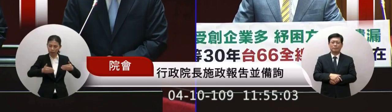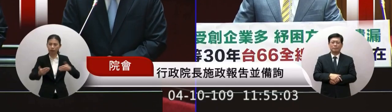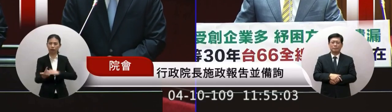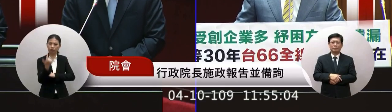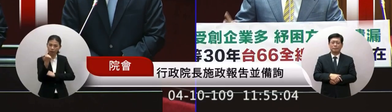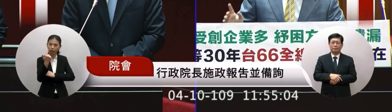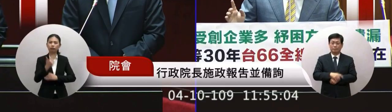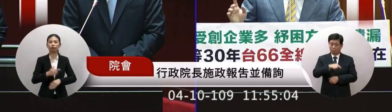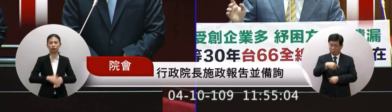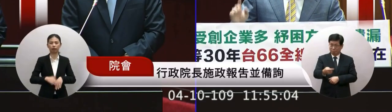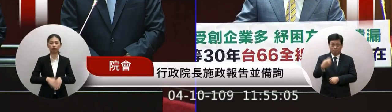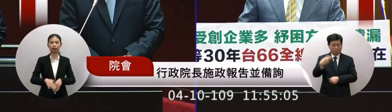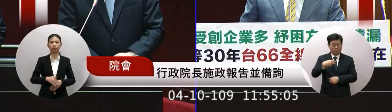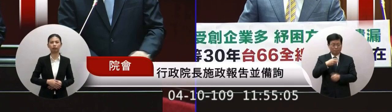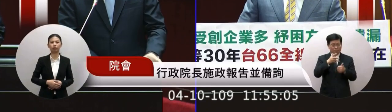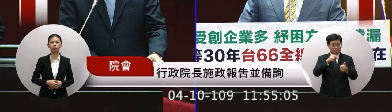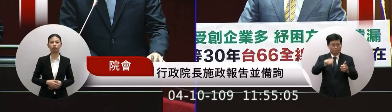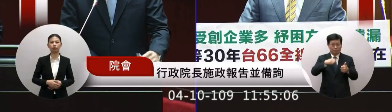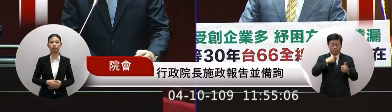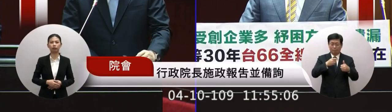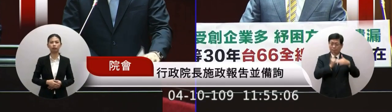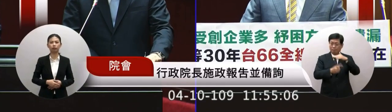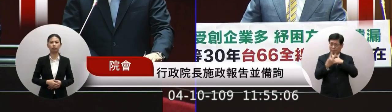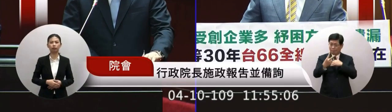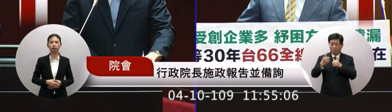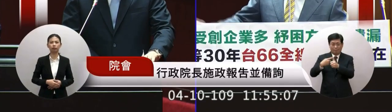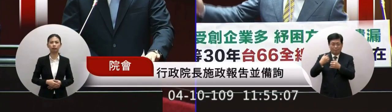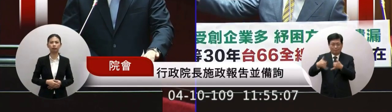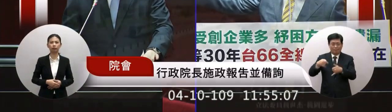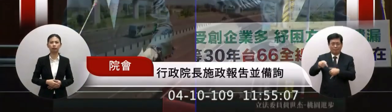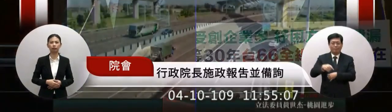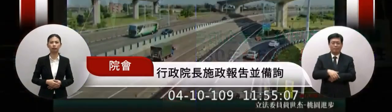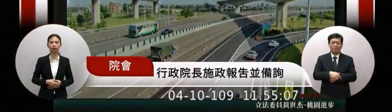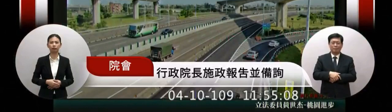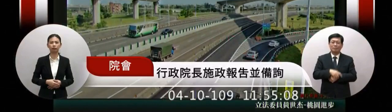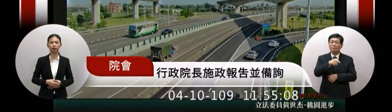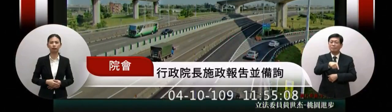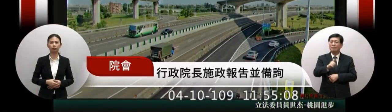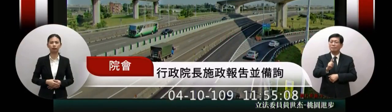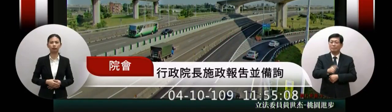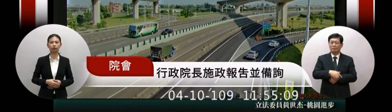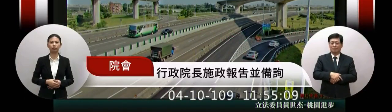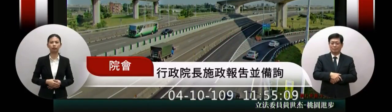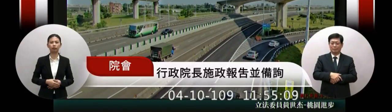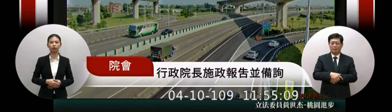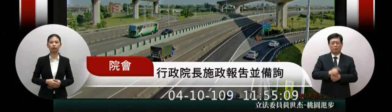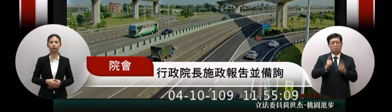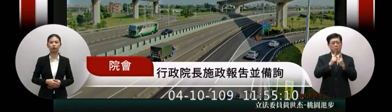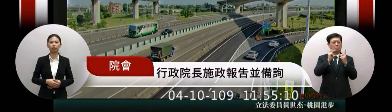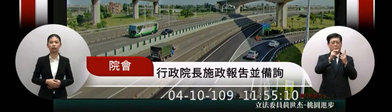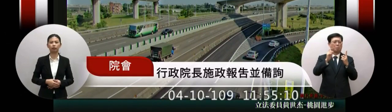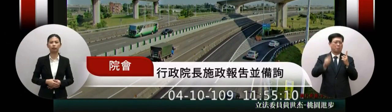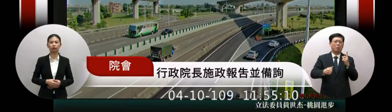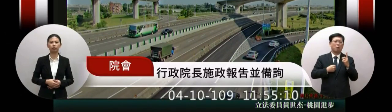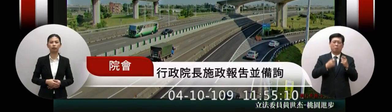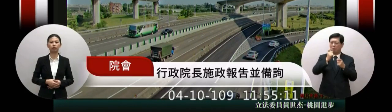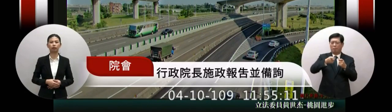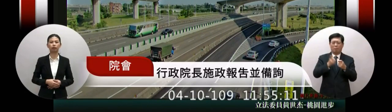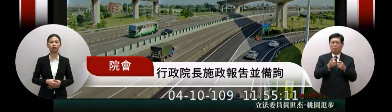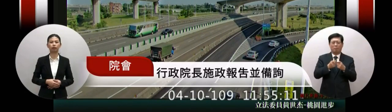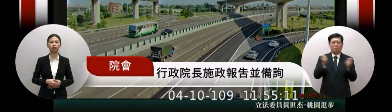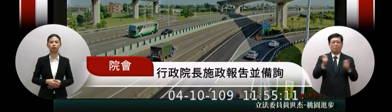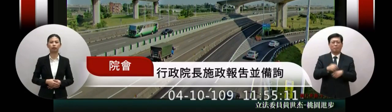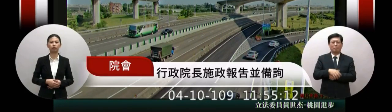推动。 好，那接下来我们来看一下这个国二甲线这一张照片其实大家都很熟悉啦，看了大概10年